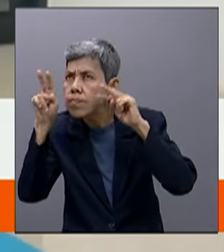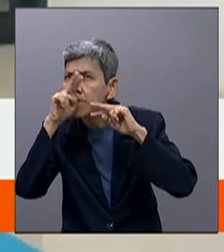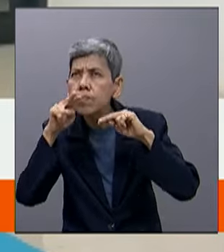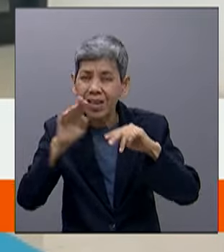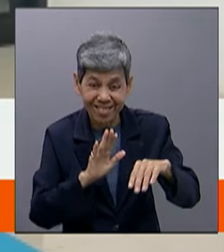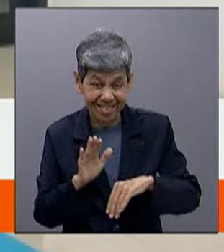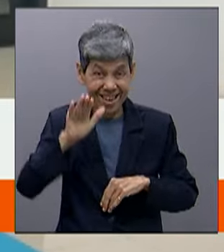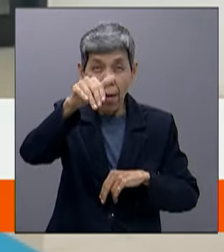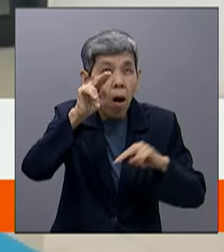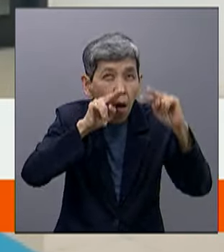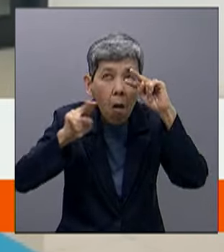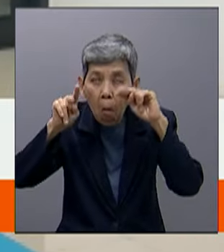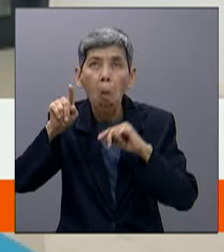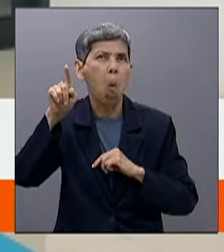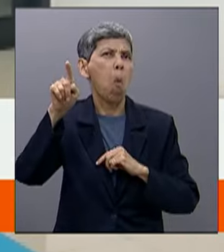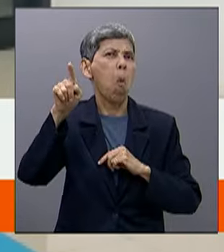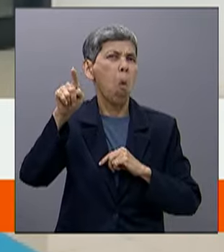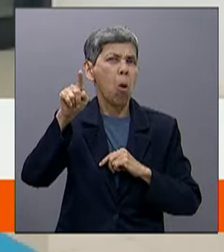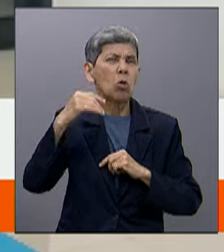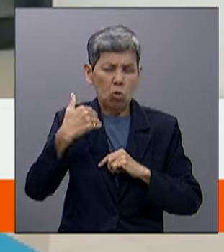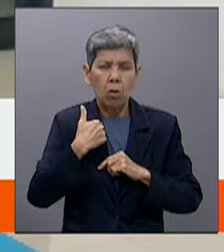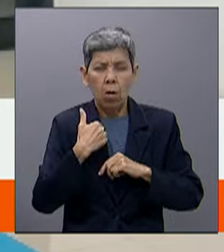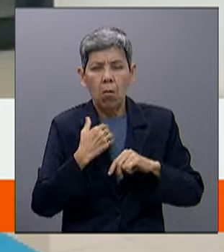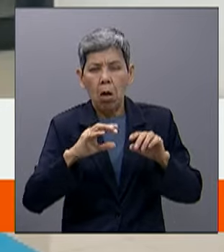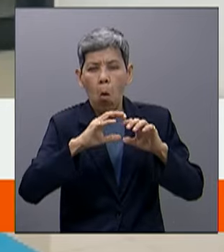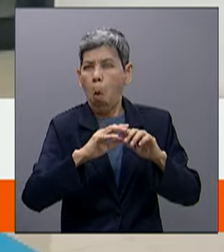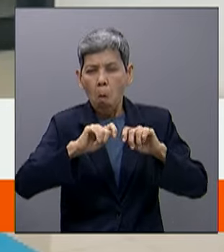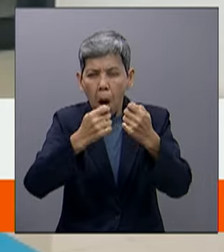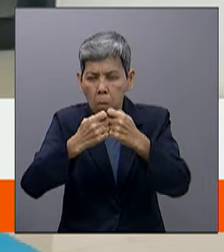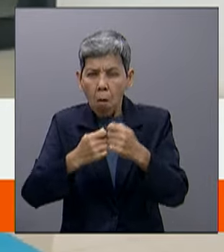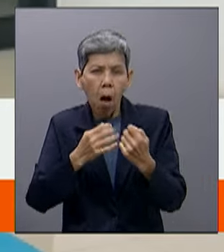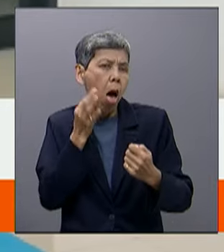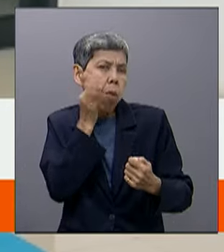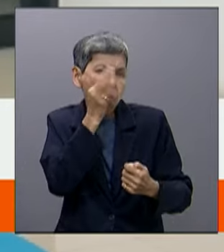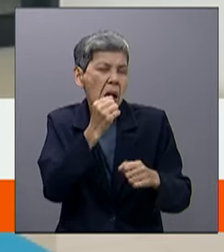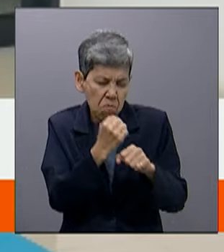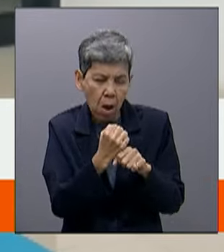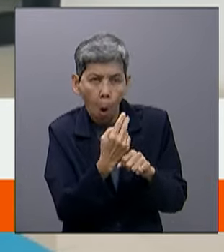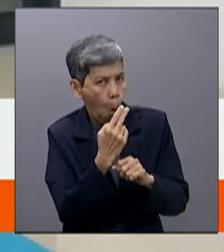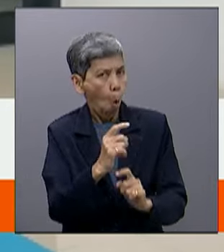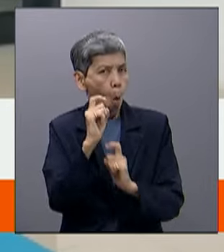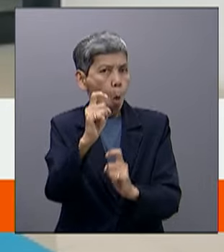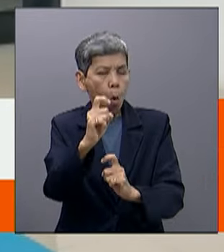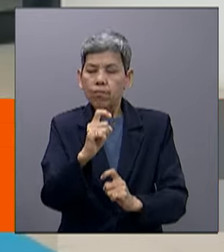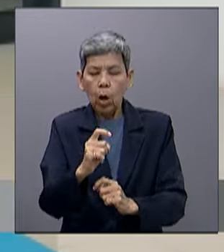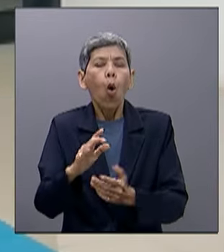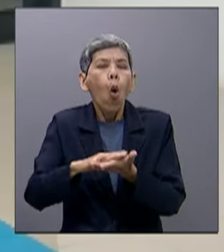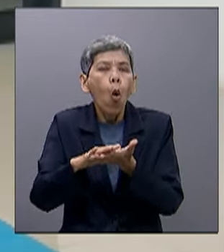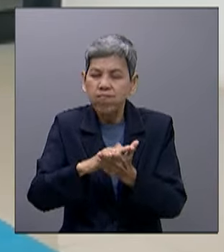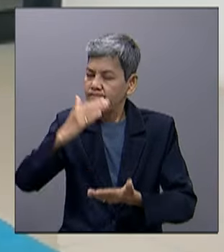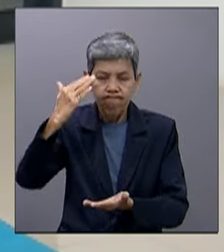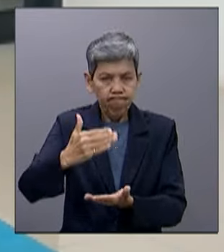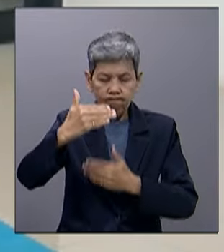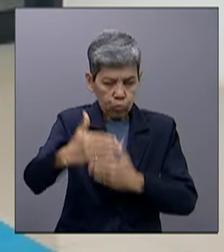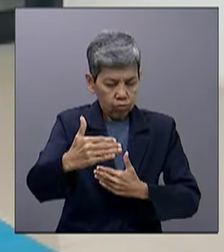เบื้องต้นแล้วปรากฏว่ามันมีสภาพชำรุดนะครับในระดับที่เ่อไม่ปลอดภัยแล้วครับเราจึงจำเป็นต้องปิดสะพานตอนนี้นะ